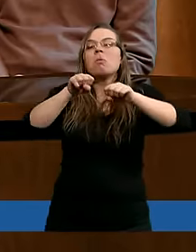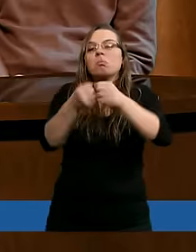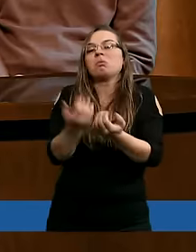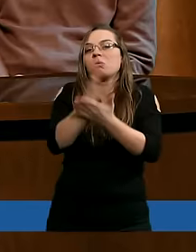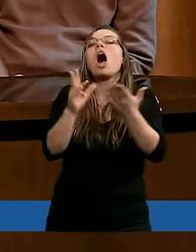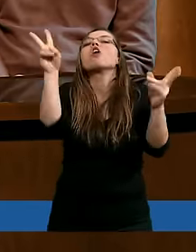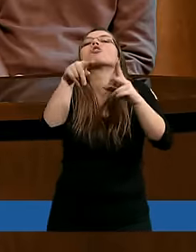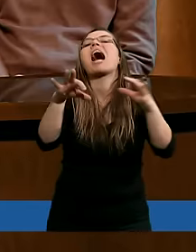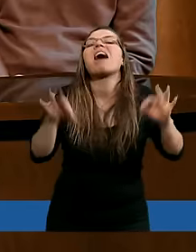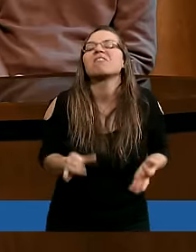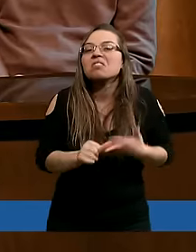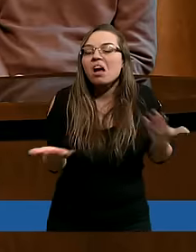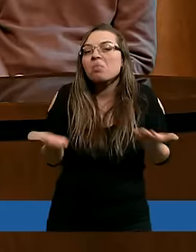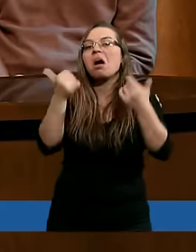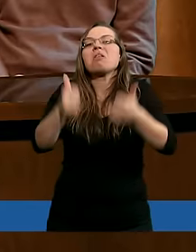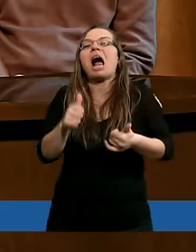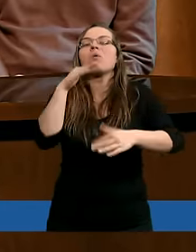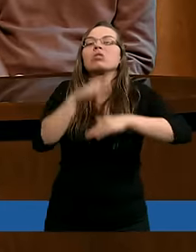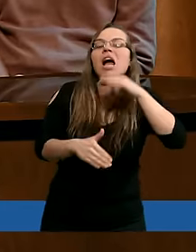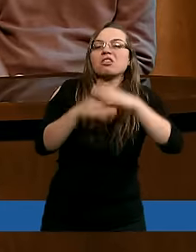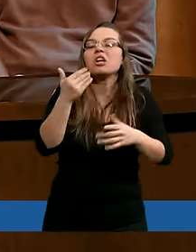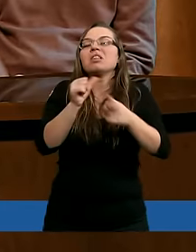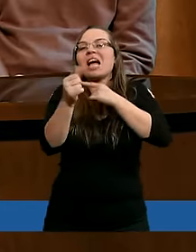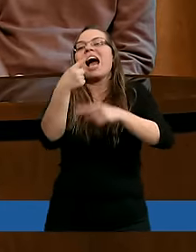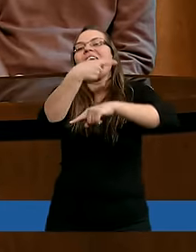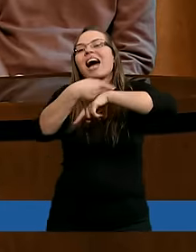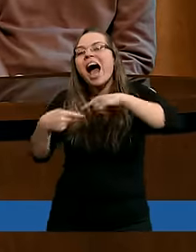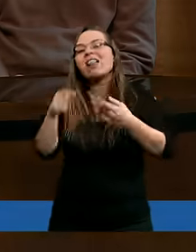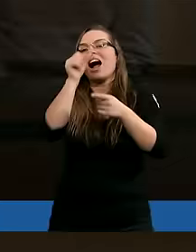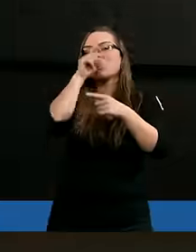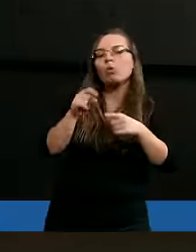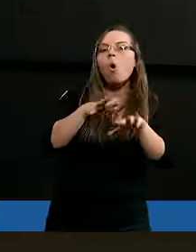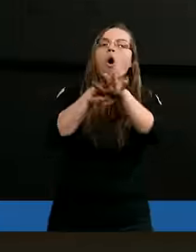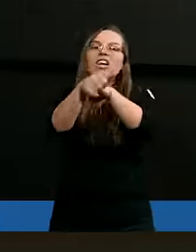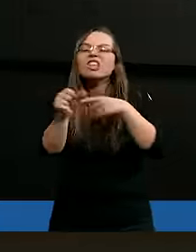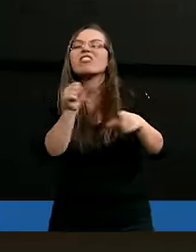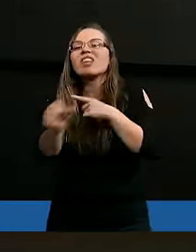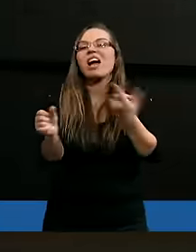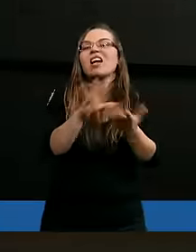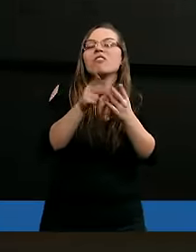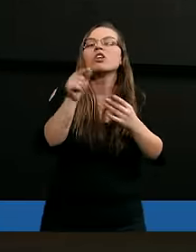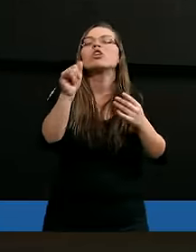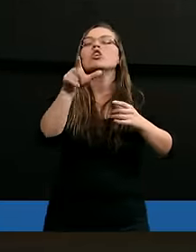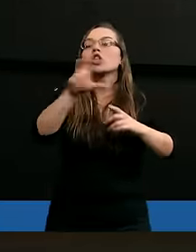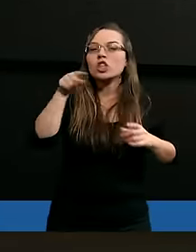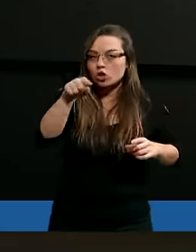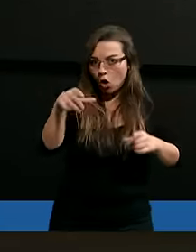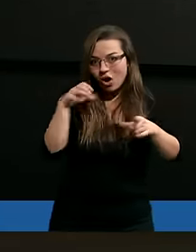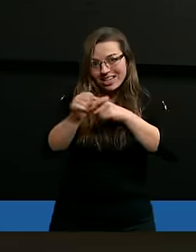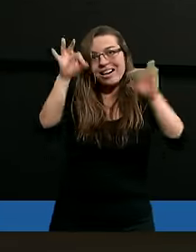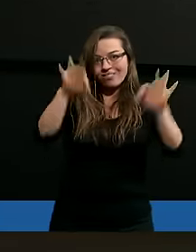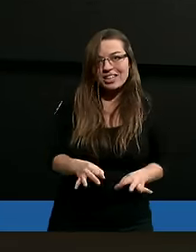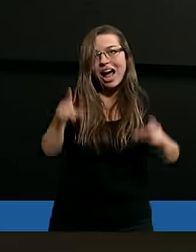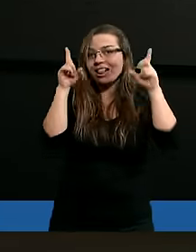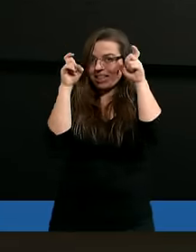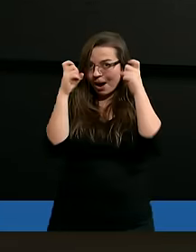była wina? Stało się nieszczęście, jest krzywda, jest zło, cierpienie. Czy to jest wina